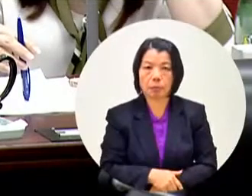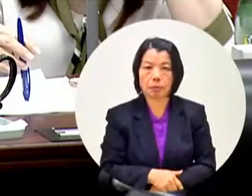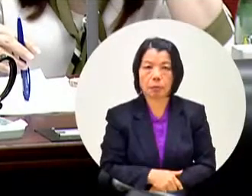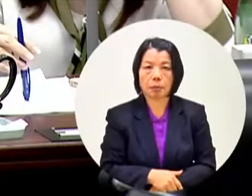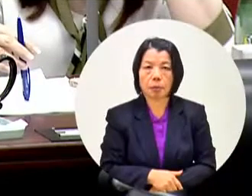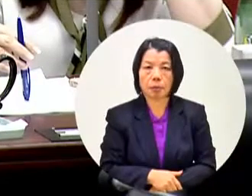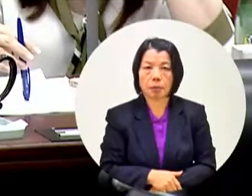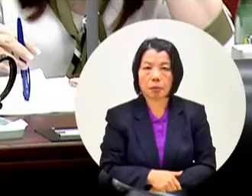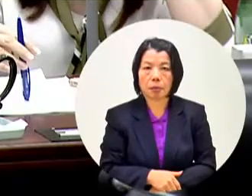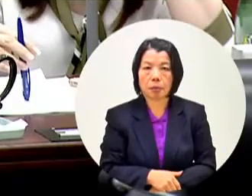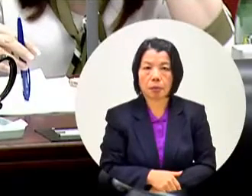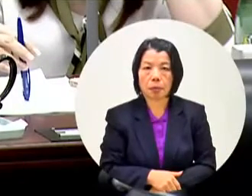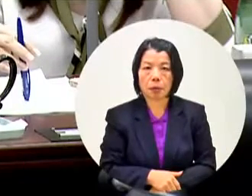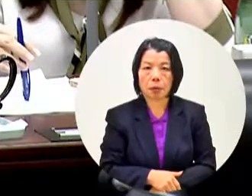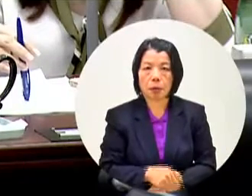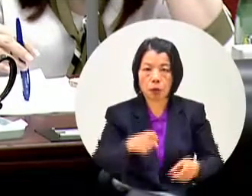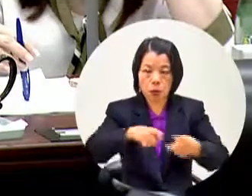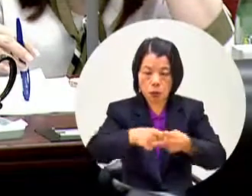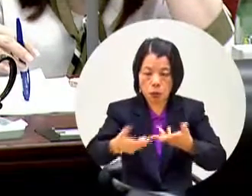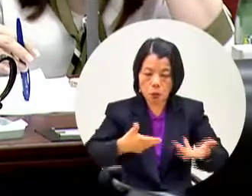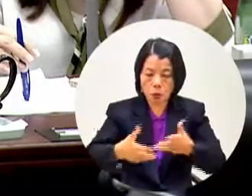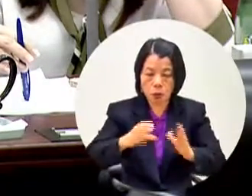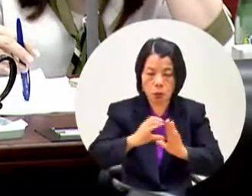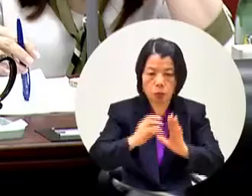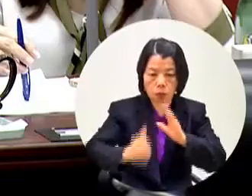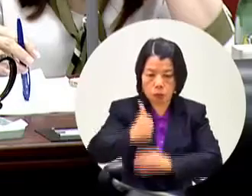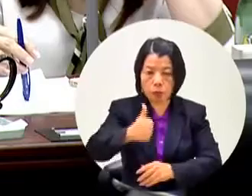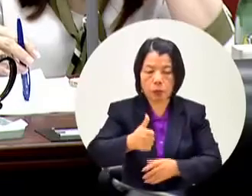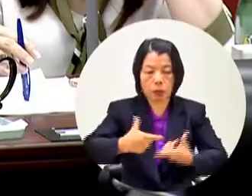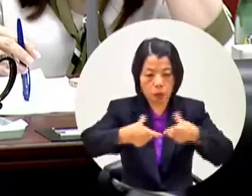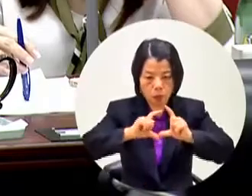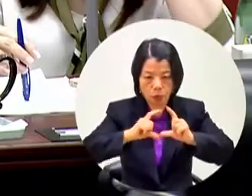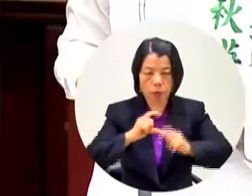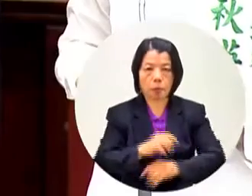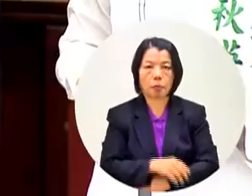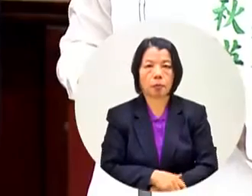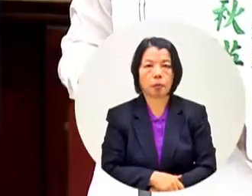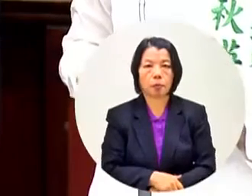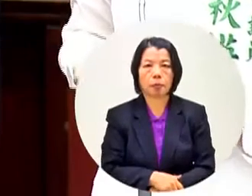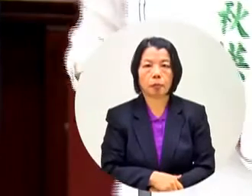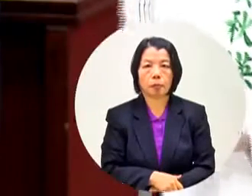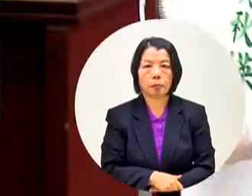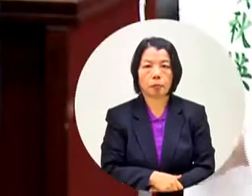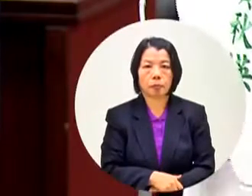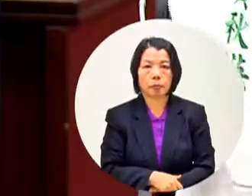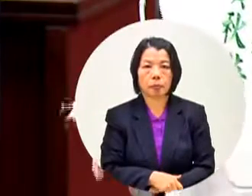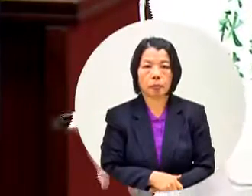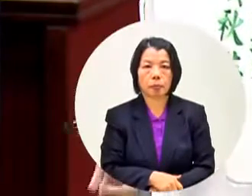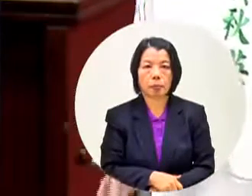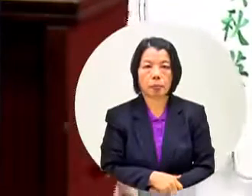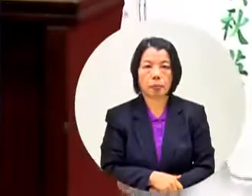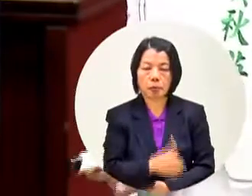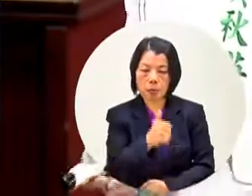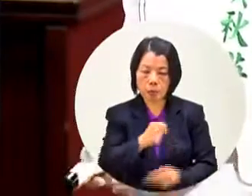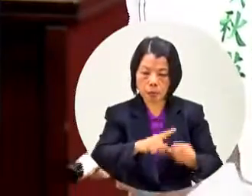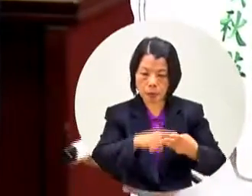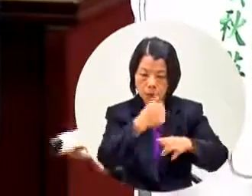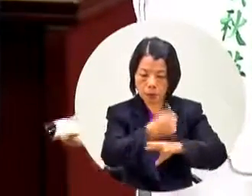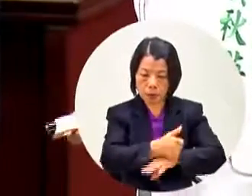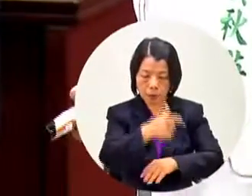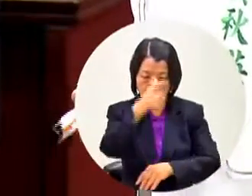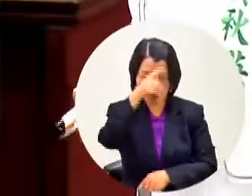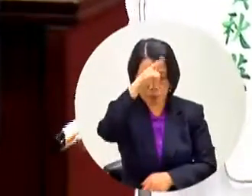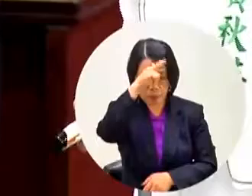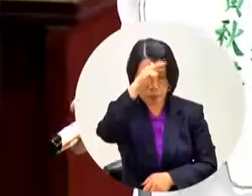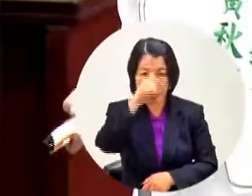后再来就叫我们交通局长增设高速公路桥头交流道的一个可行性，还有开通高铁